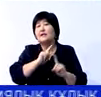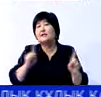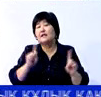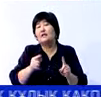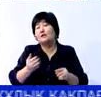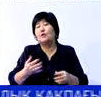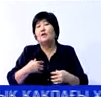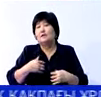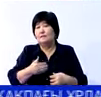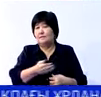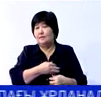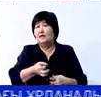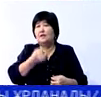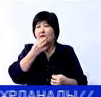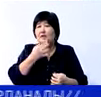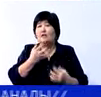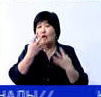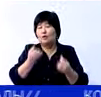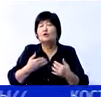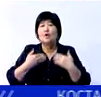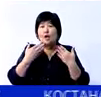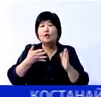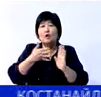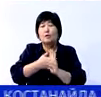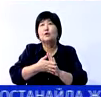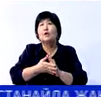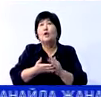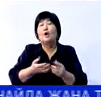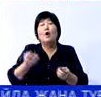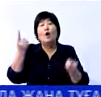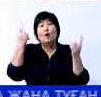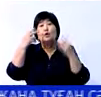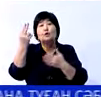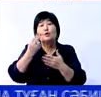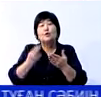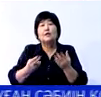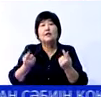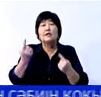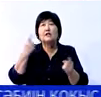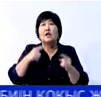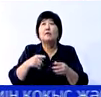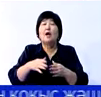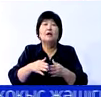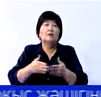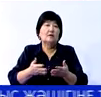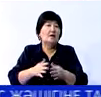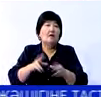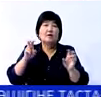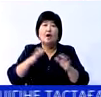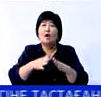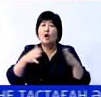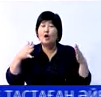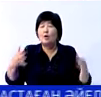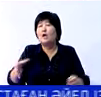соны құштарлар еміреніп, сіңіріп өстік. Суреткер шығармаларының тақырып ауқымы кең, жанрлық өрісі